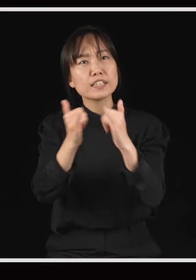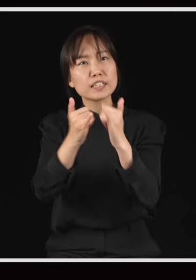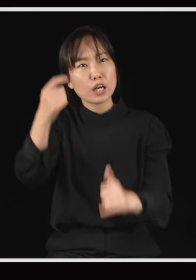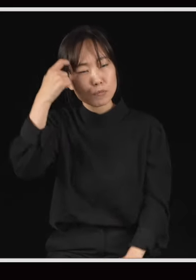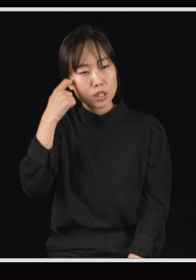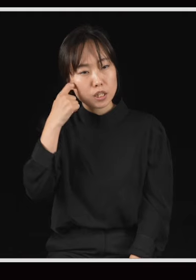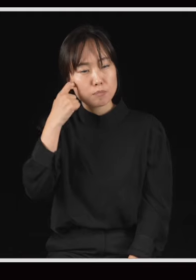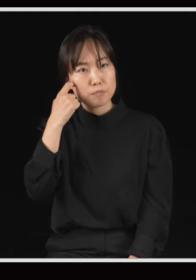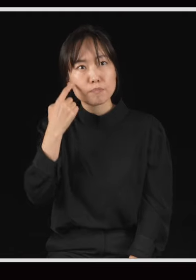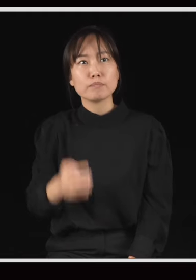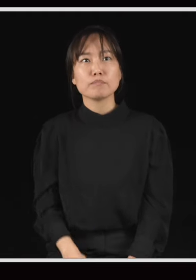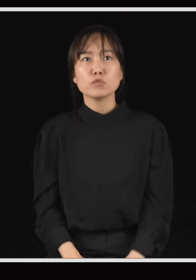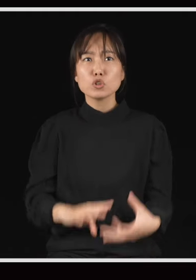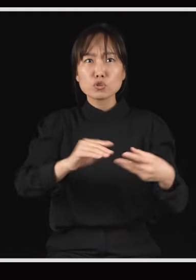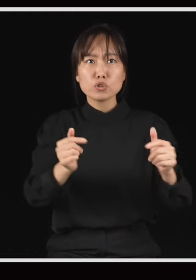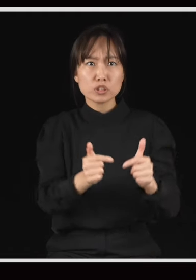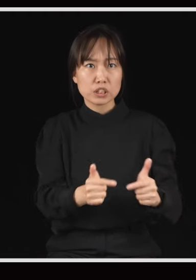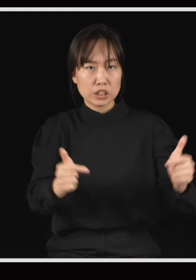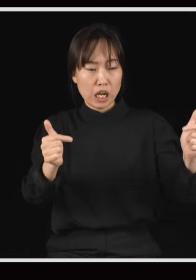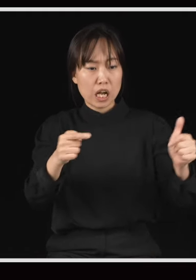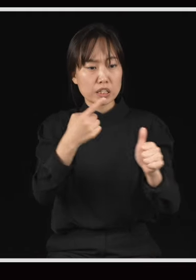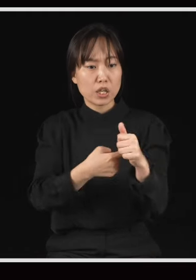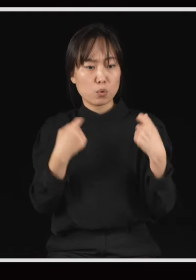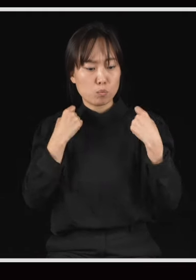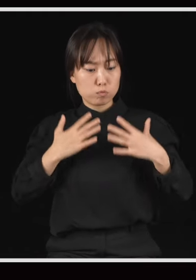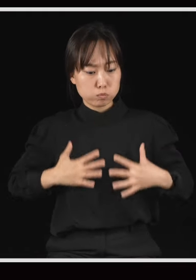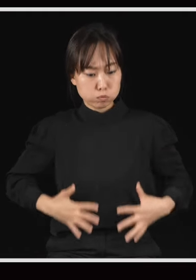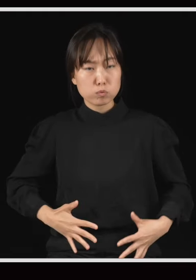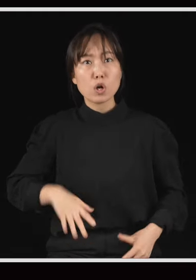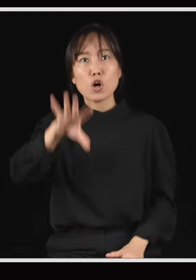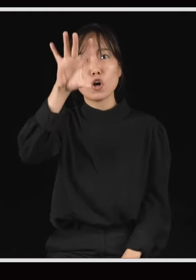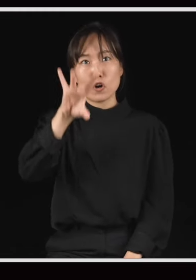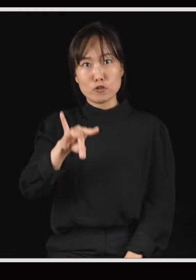보입니다. 근육량도 달라 보이고요. 모태가 달라지죠.